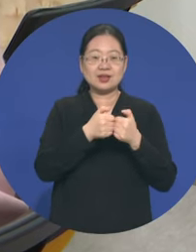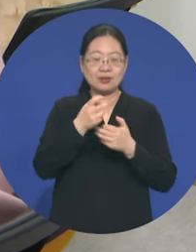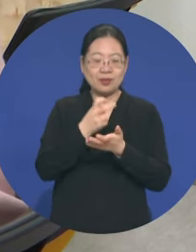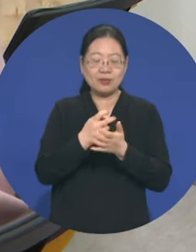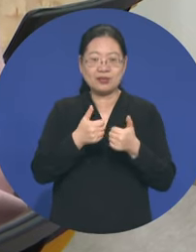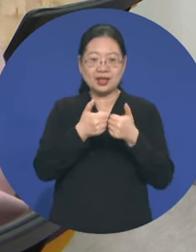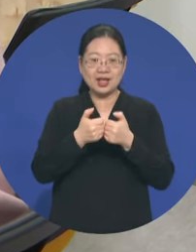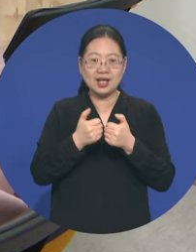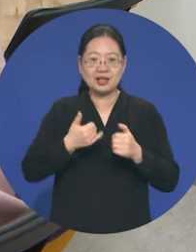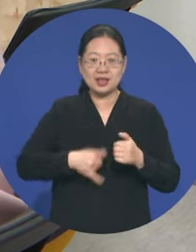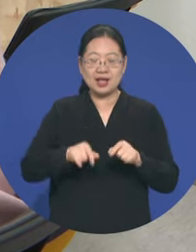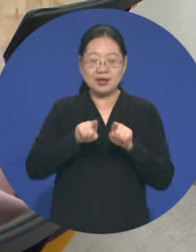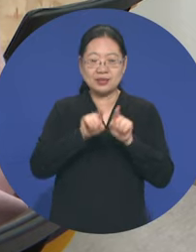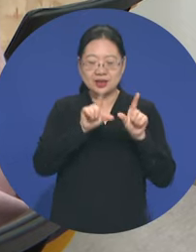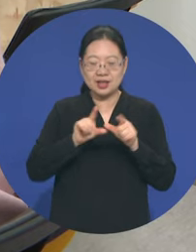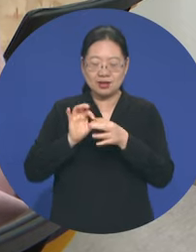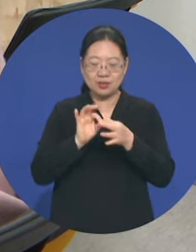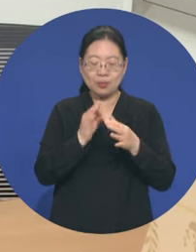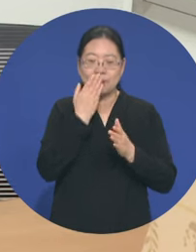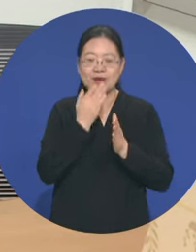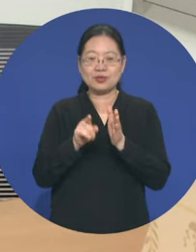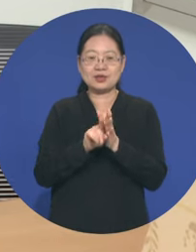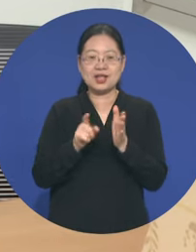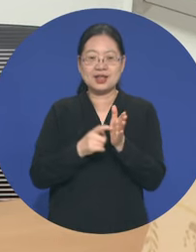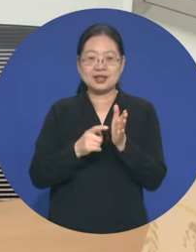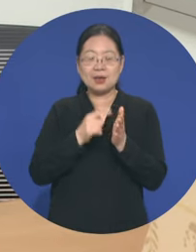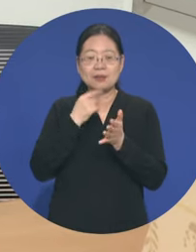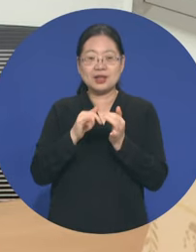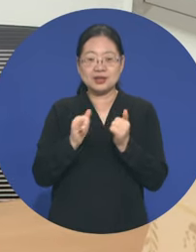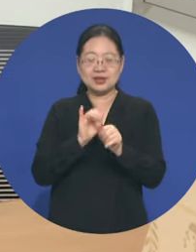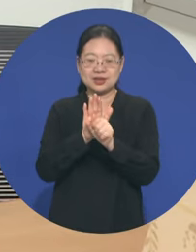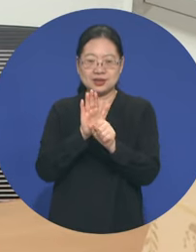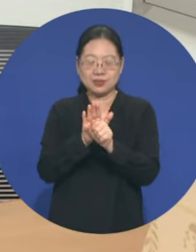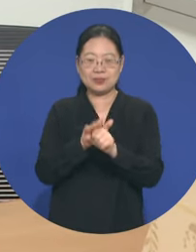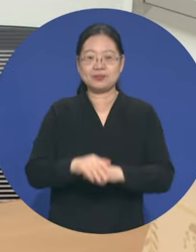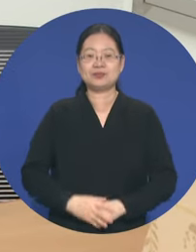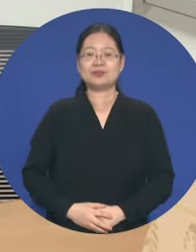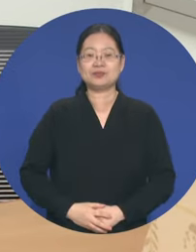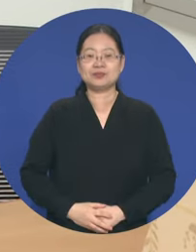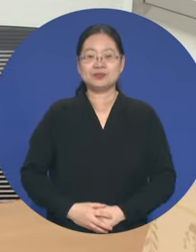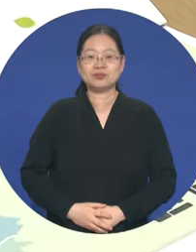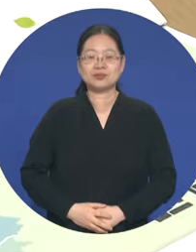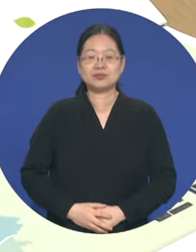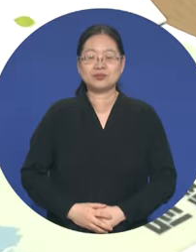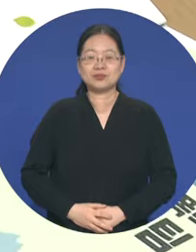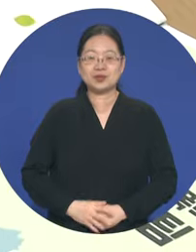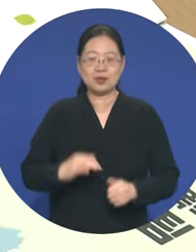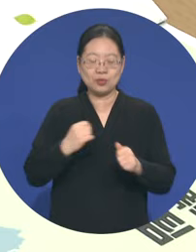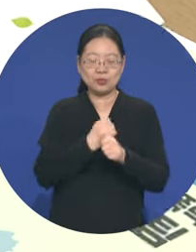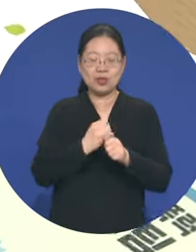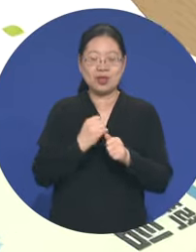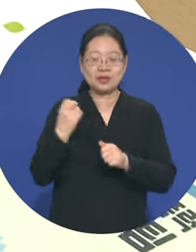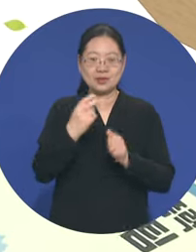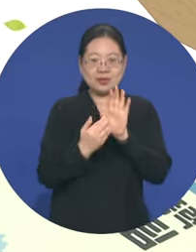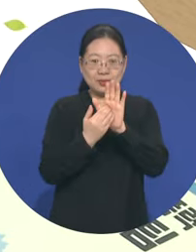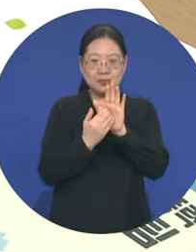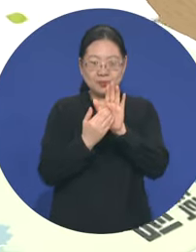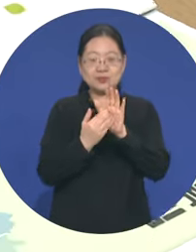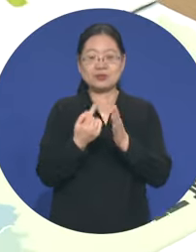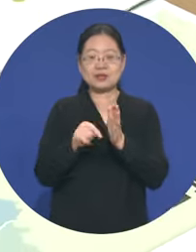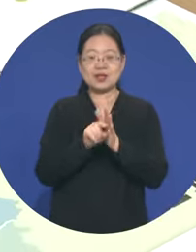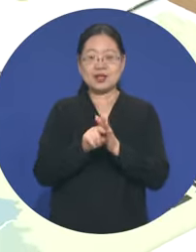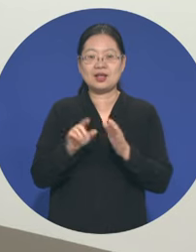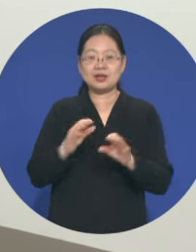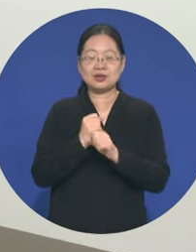물론이고 아이들과의 생활도 이어갈 수 있도록 긴급 피해자 지원도 이뤄졌습니다. 여기에 폭력 재발 방지를 위해 총